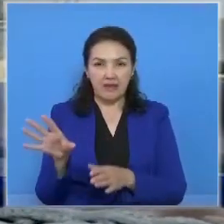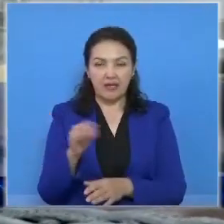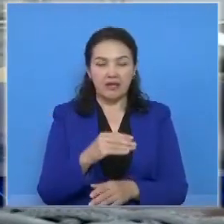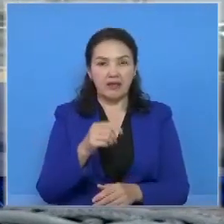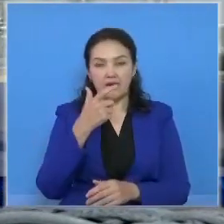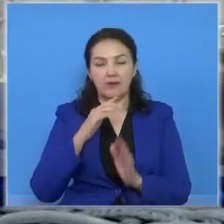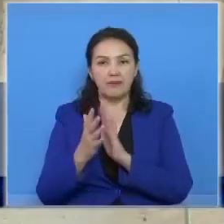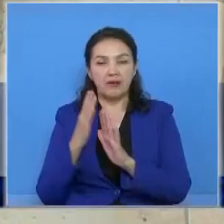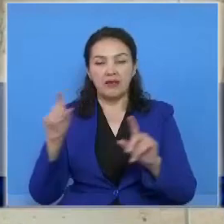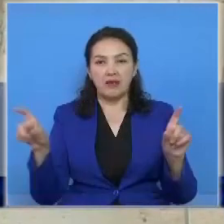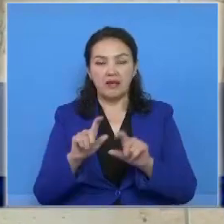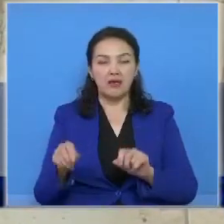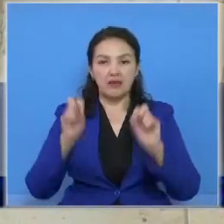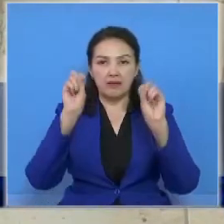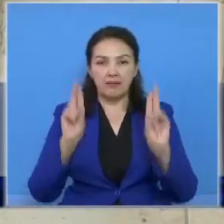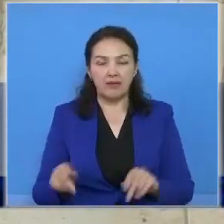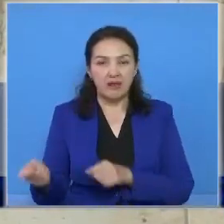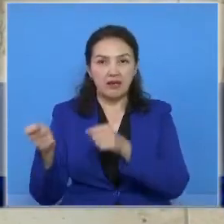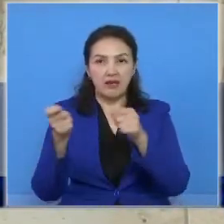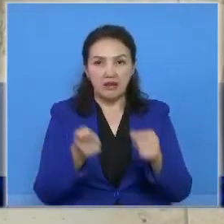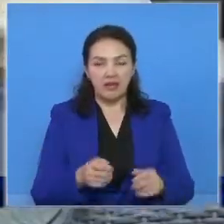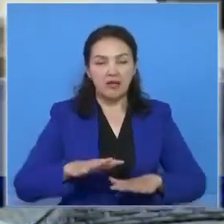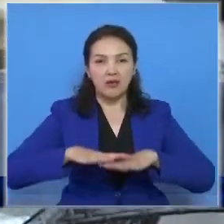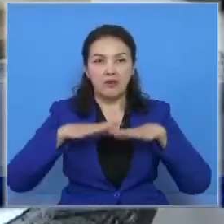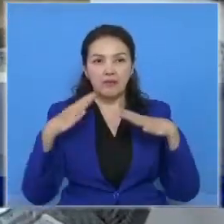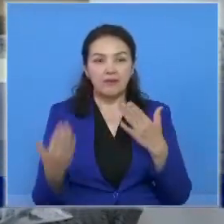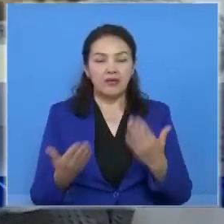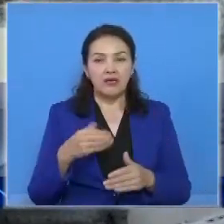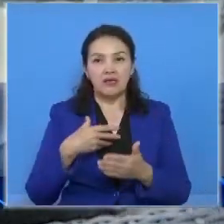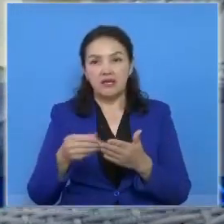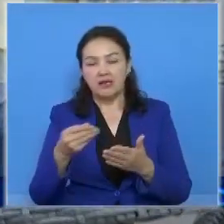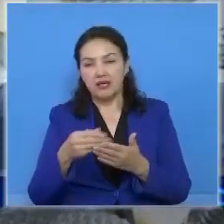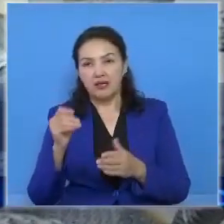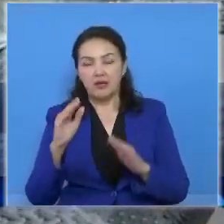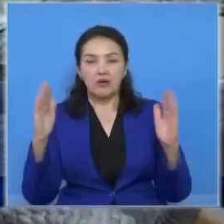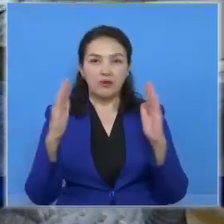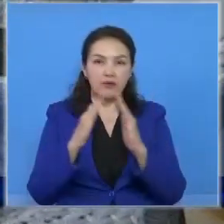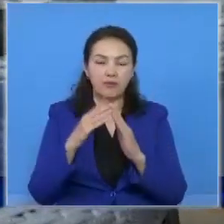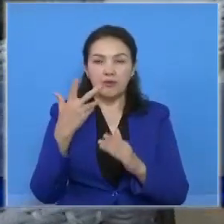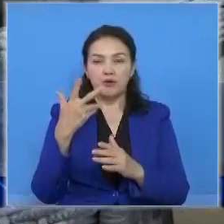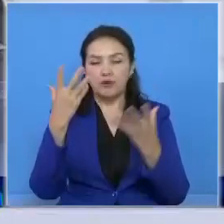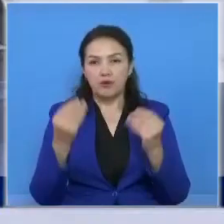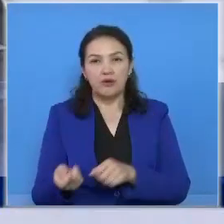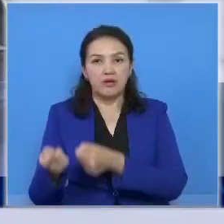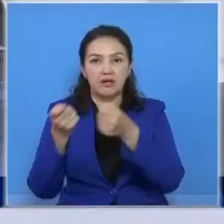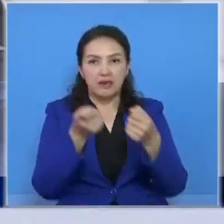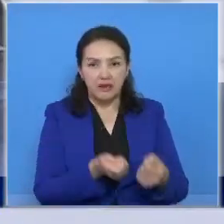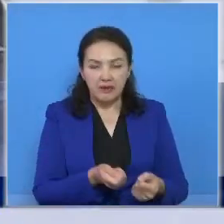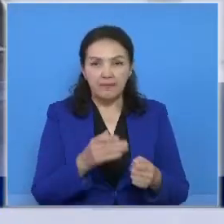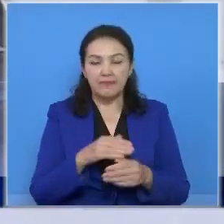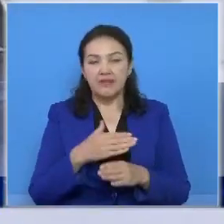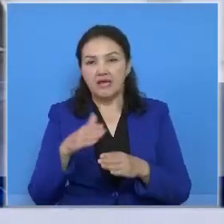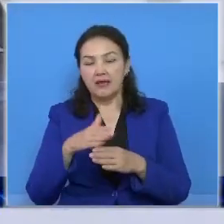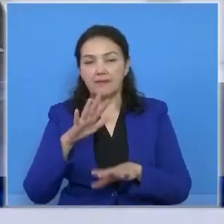өз кезегінде дүкенге арнайы келетін тұтынушы қатарын көбейтті. Егер тауар сатып алсаңыз, үйіңізге 3 күнде жеткізіп береді. Мұнда Каспирет